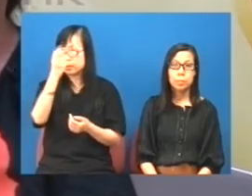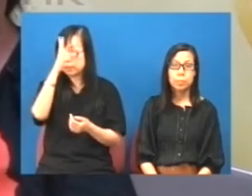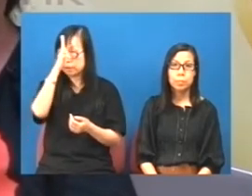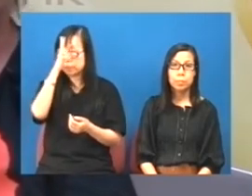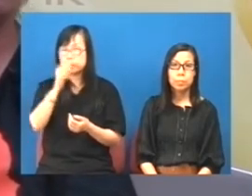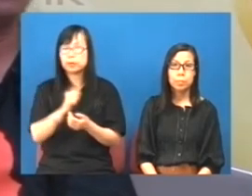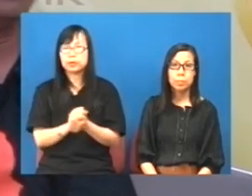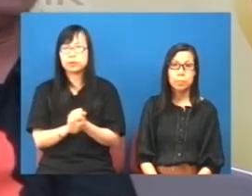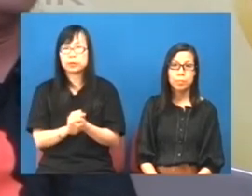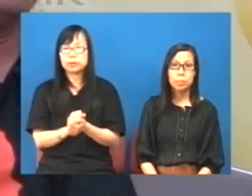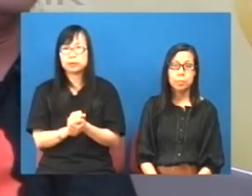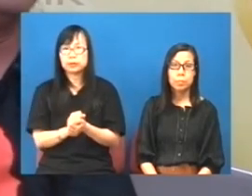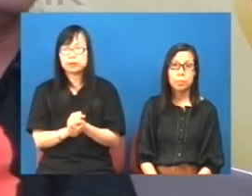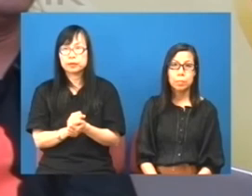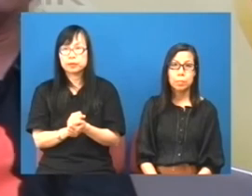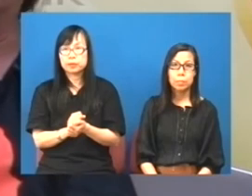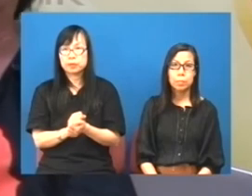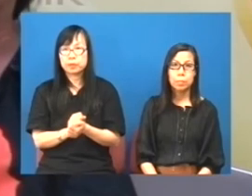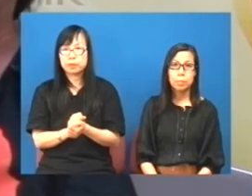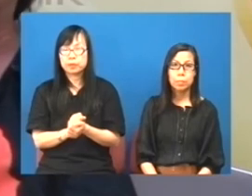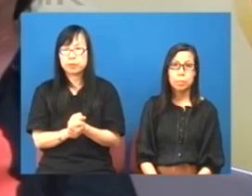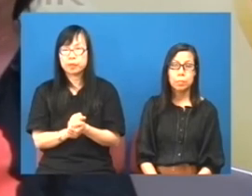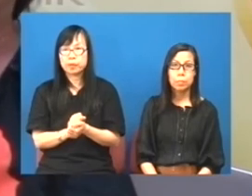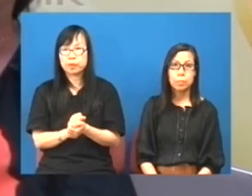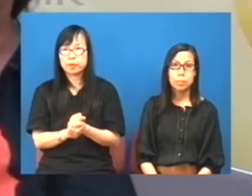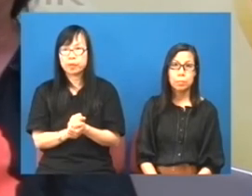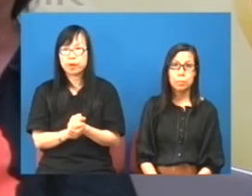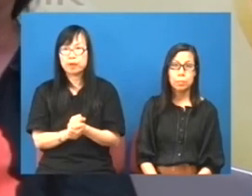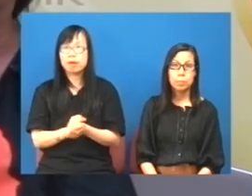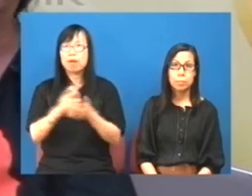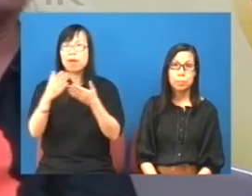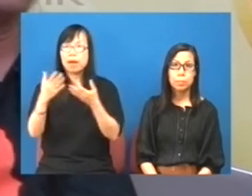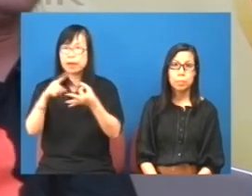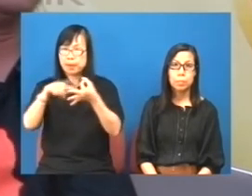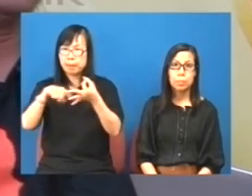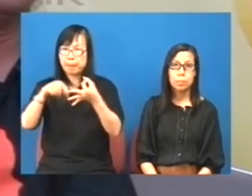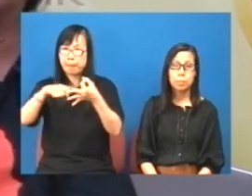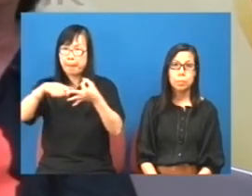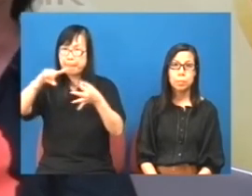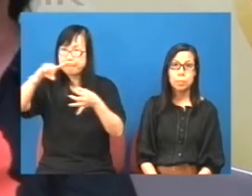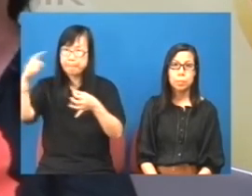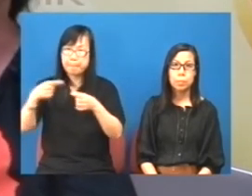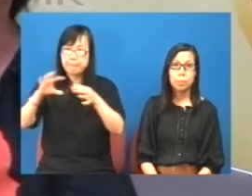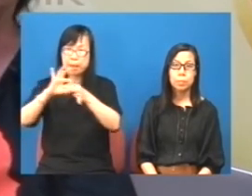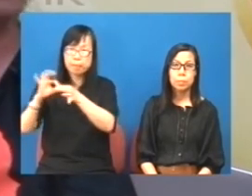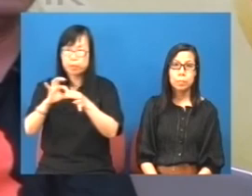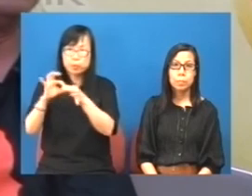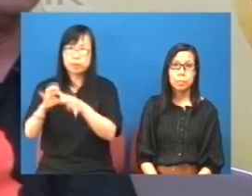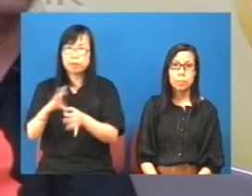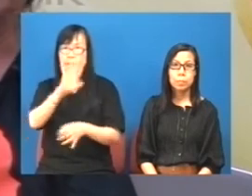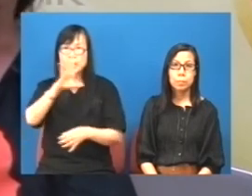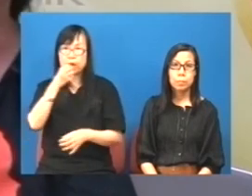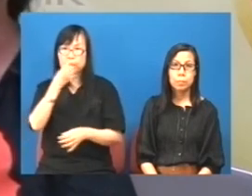結智去對萬聯就是匪夷所思為何不是港聯對